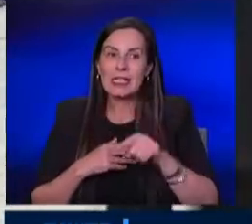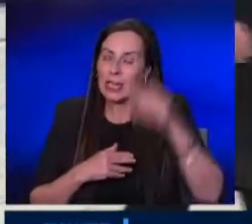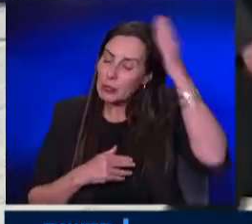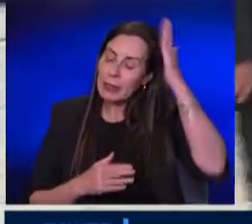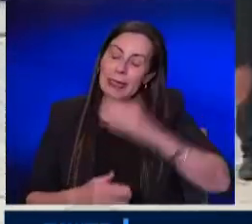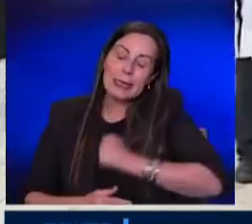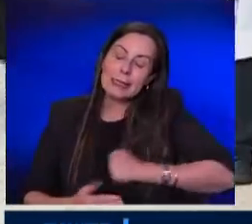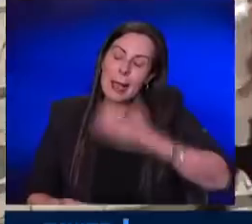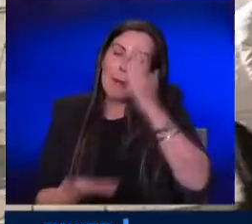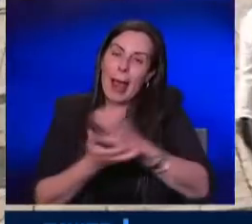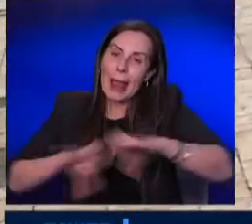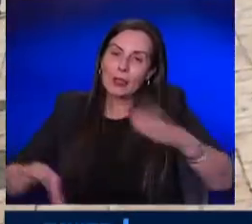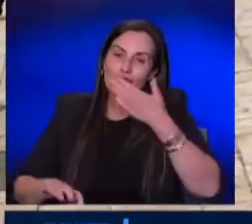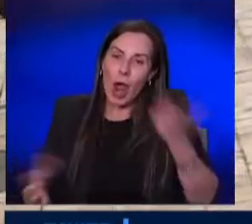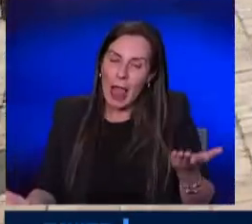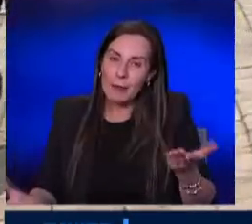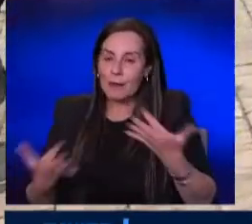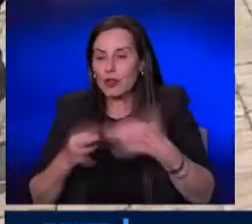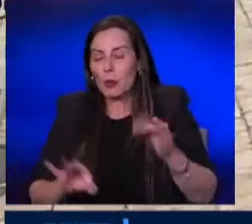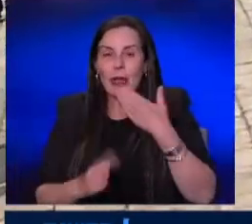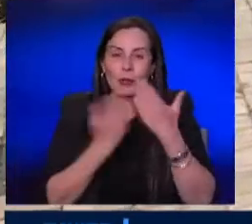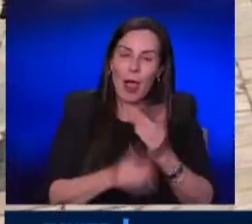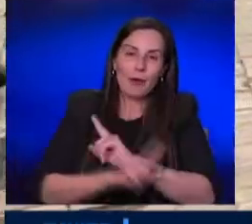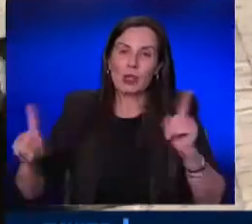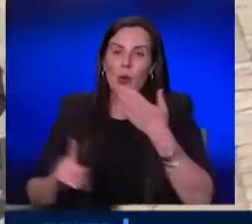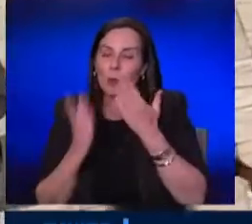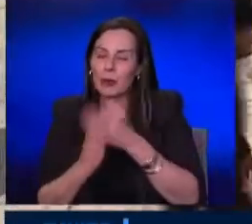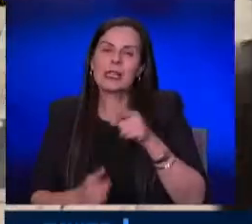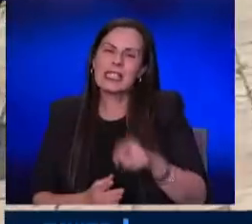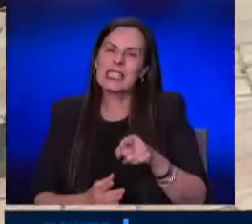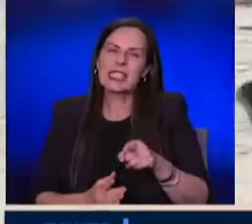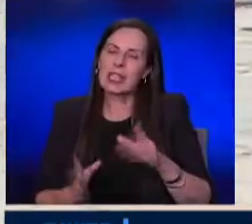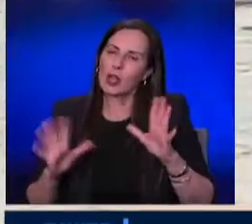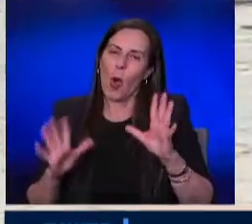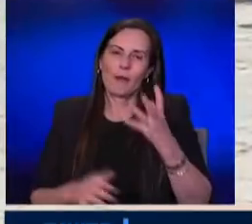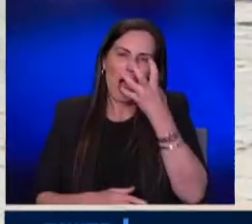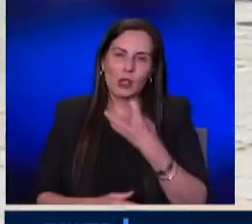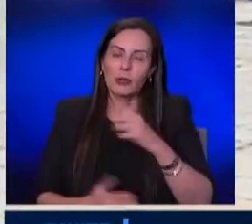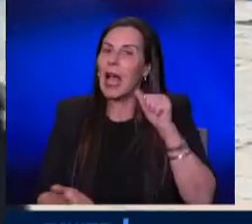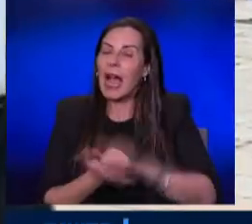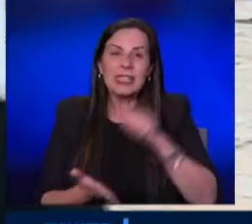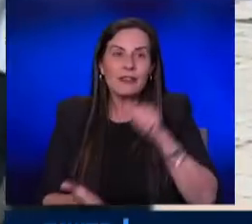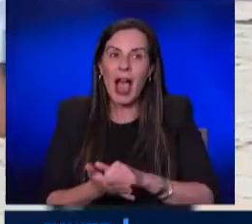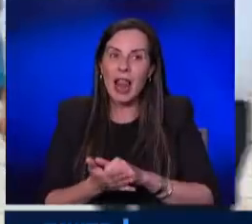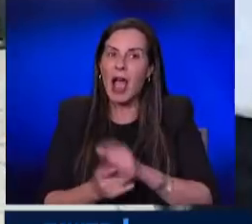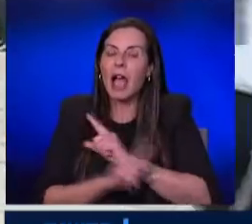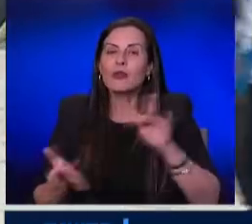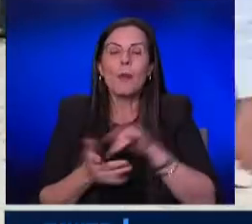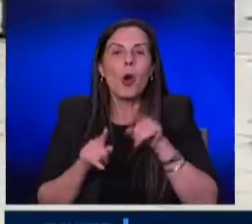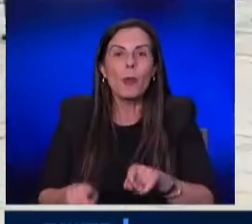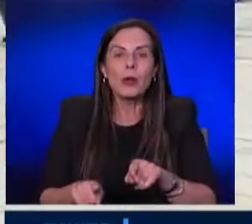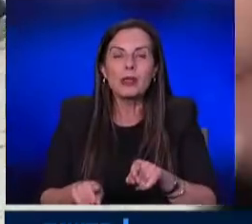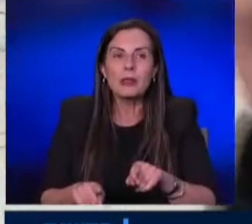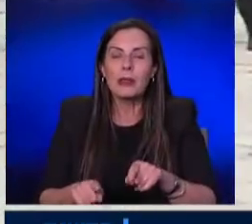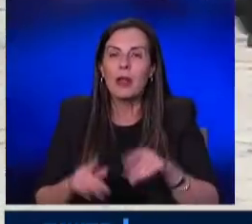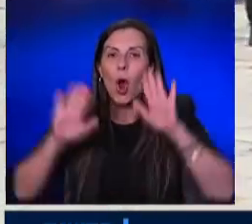לצערי מחלק את ירושלים לאיפה שמותר ליהודים להסתובב, איפה שלא, זה נורא, זה כואב, כי חלילה חלילה אסור שהמקום הזה, תמונות